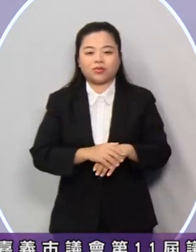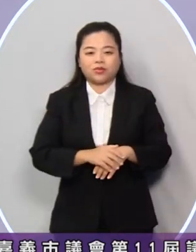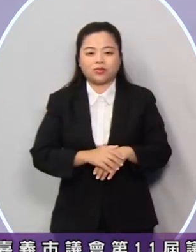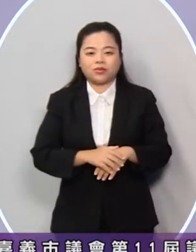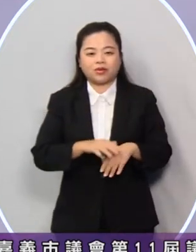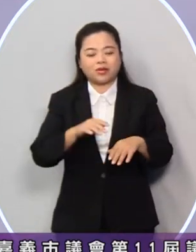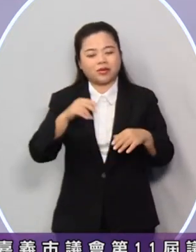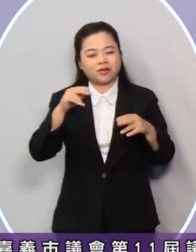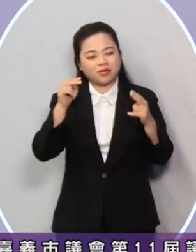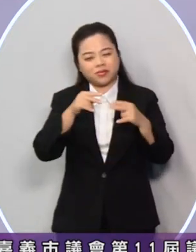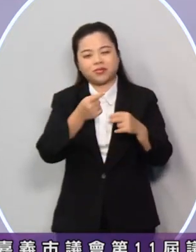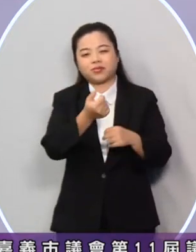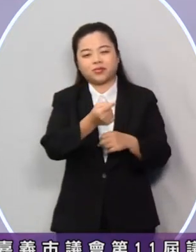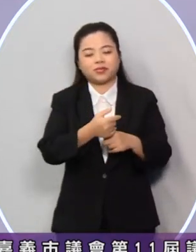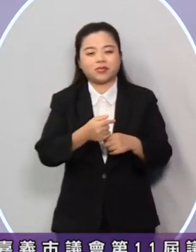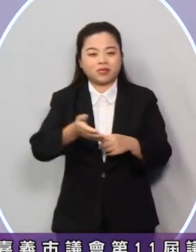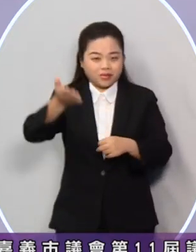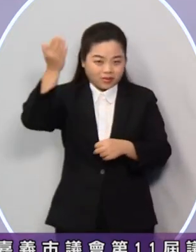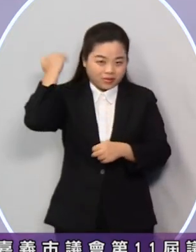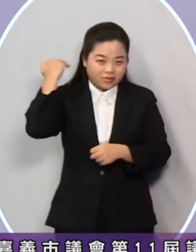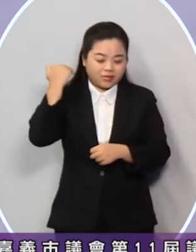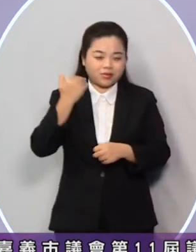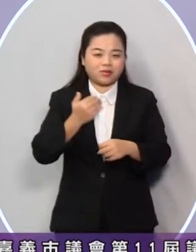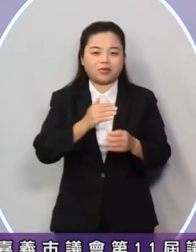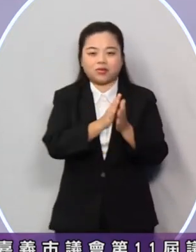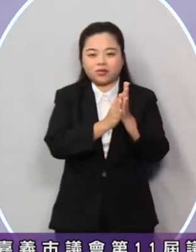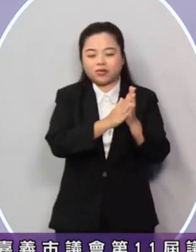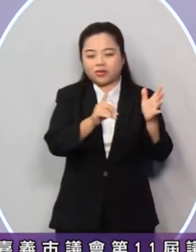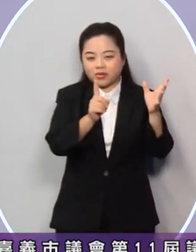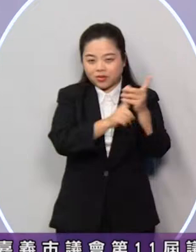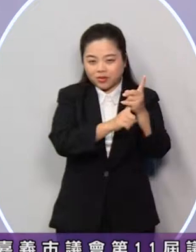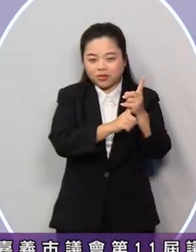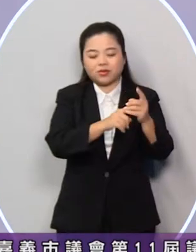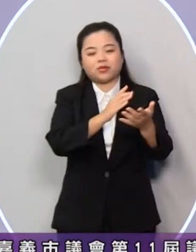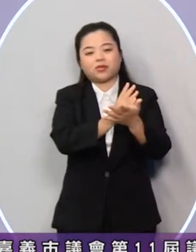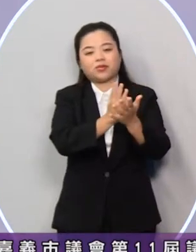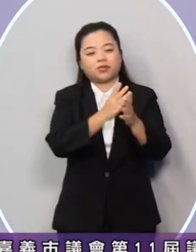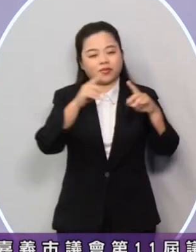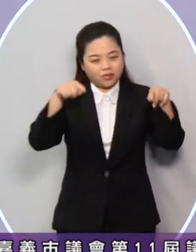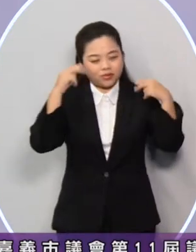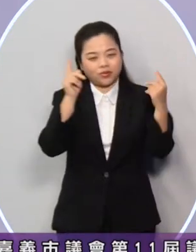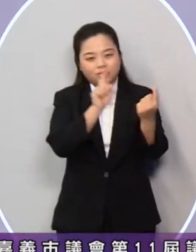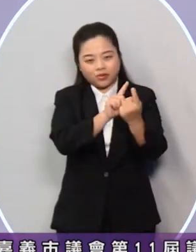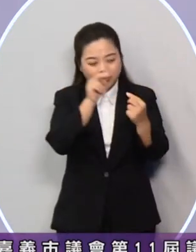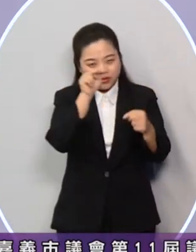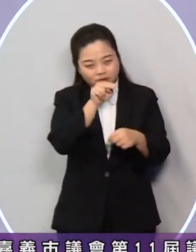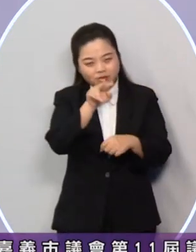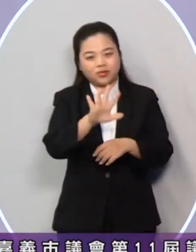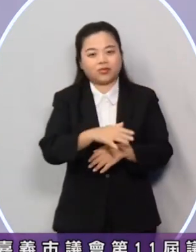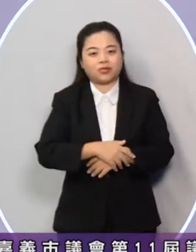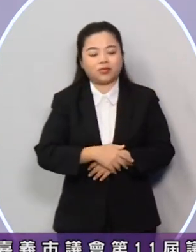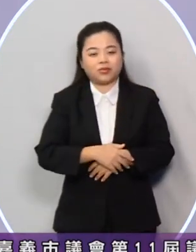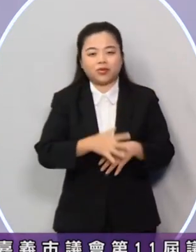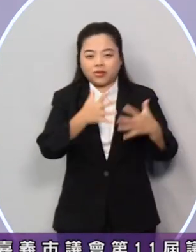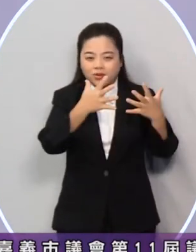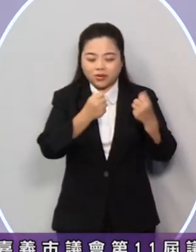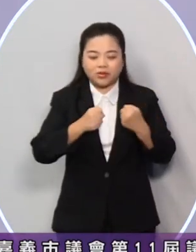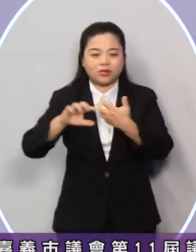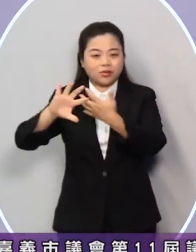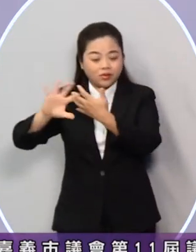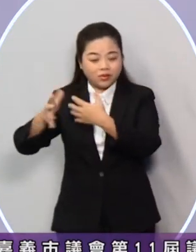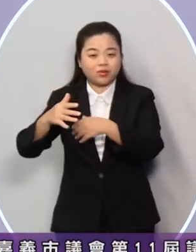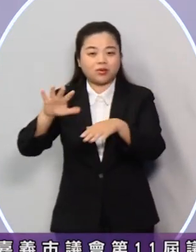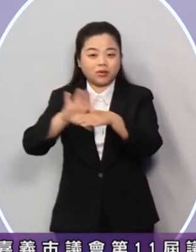在已经不常见了，在早期的社会，酬神或是牛肉场都很常见。既然能够接受以及尊重国外文